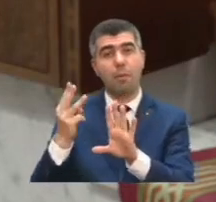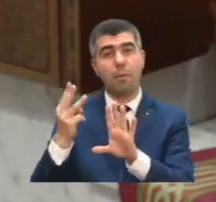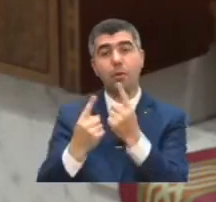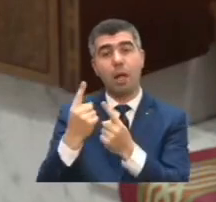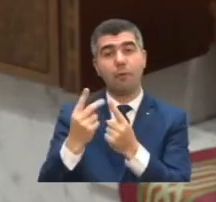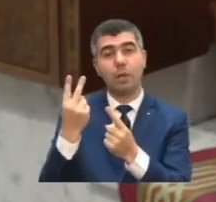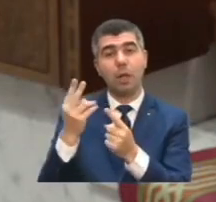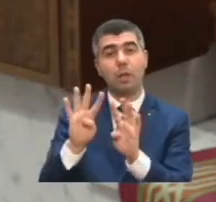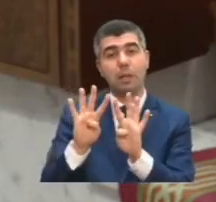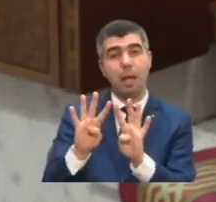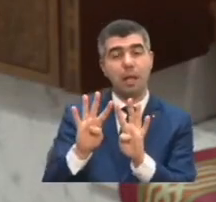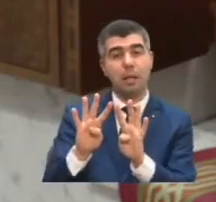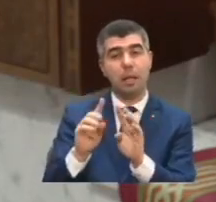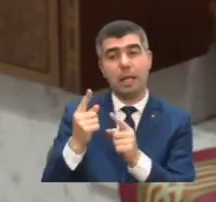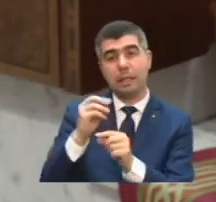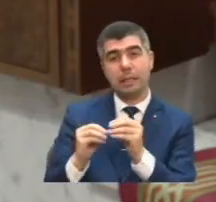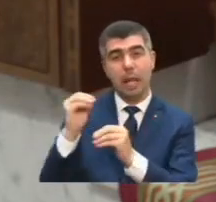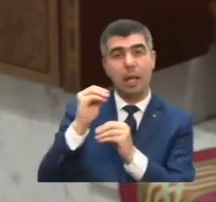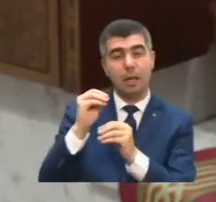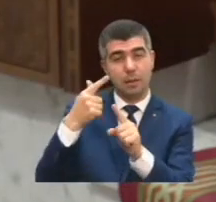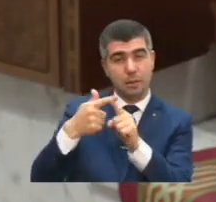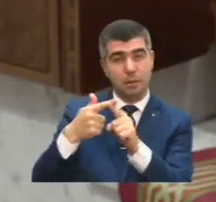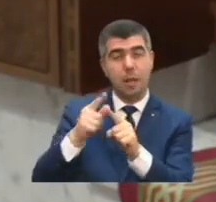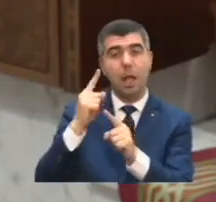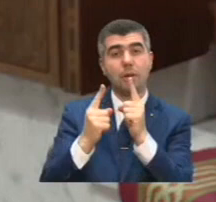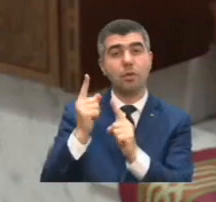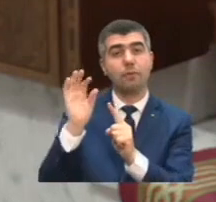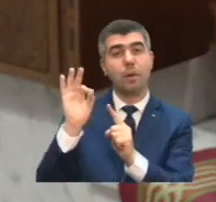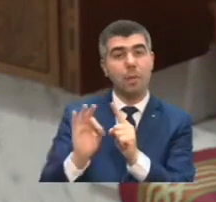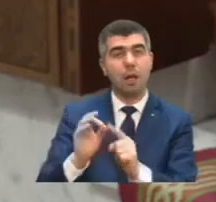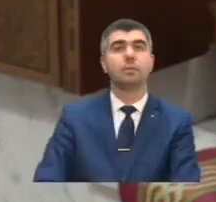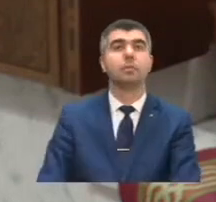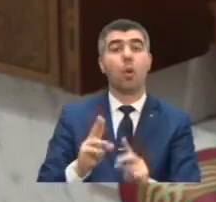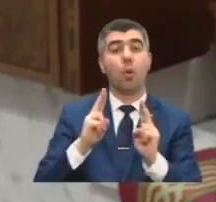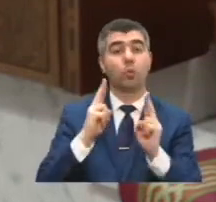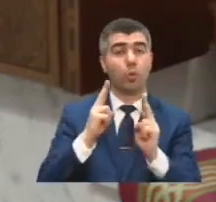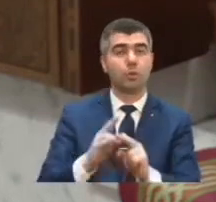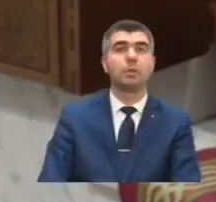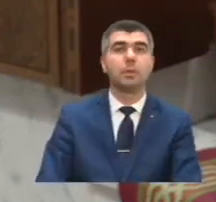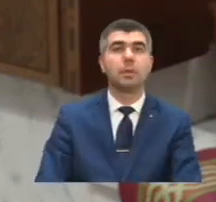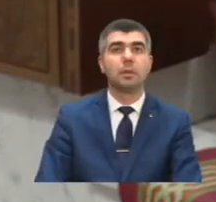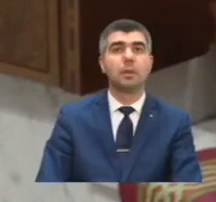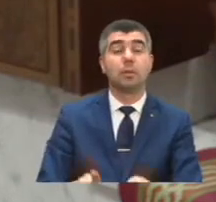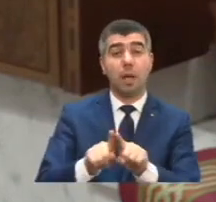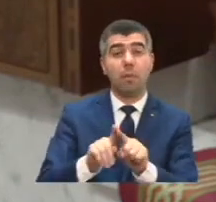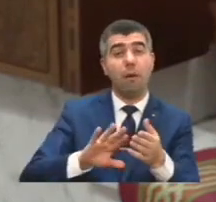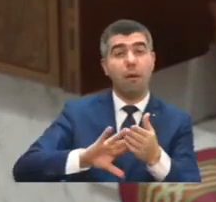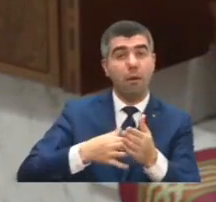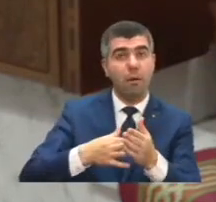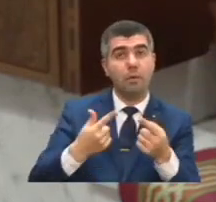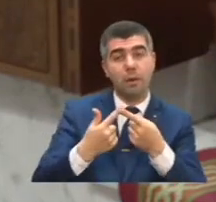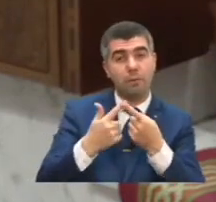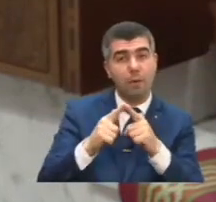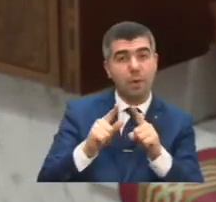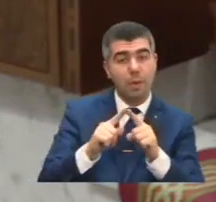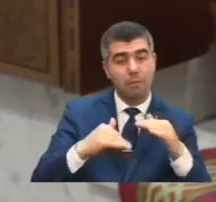11182 كيلومتر اي بزياده ديال 11%. وهذه الشبكه هذه الوطنيه والجهويه تساهم فيما تفضلتم به